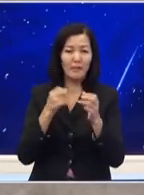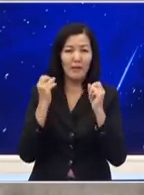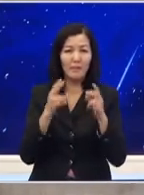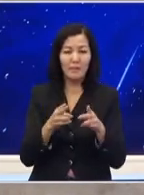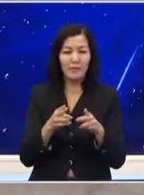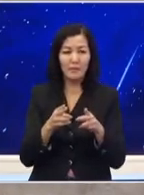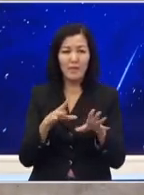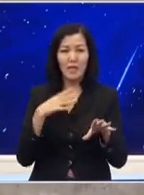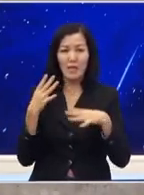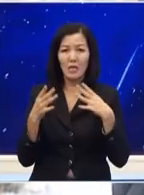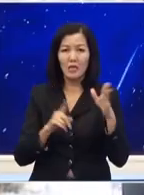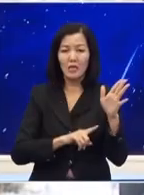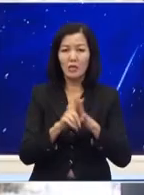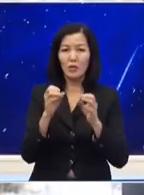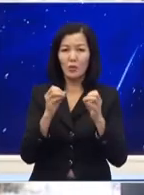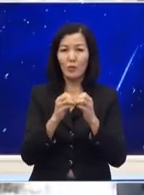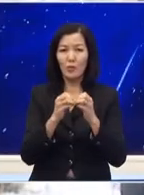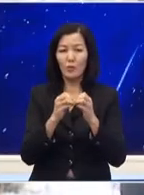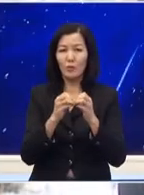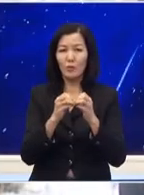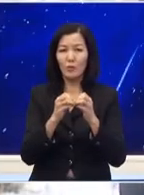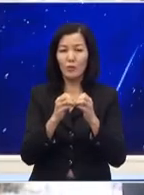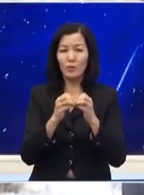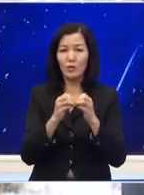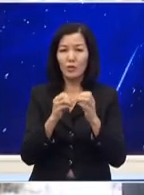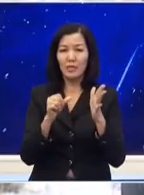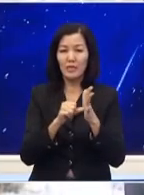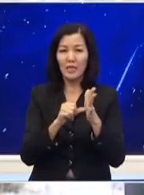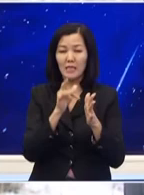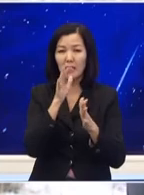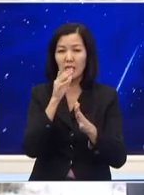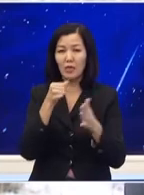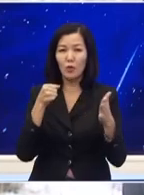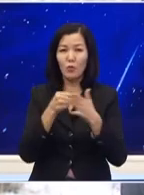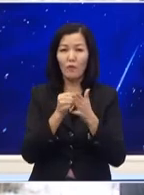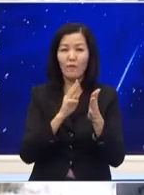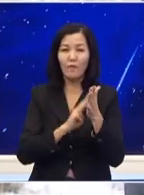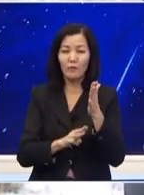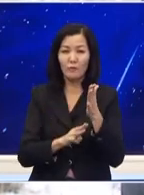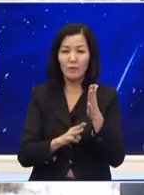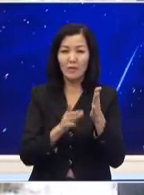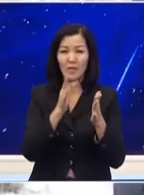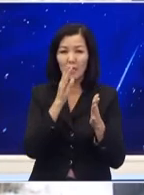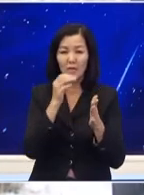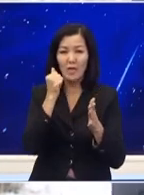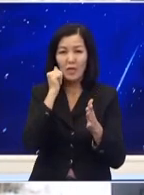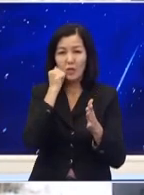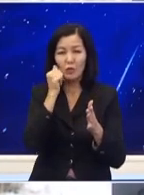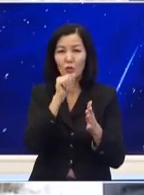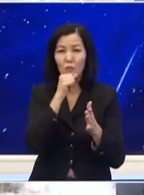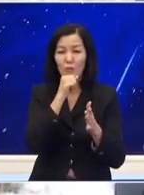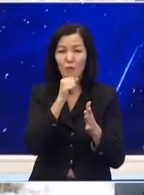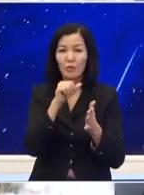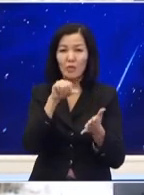Занимаются от 16 лет люди до 80, у нас возрастные пилоты, почти 80 лет есть у